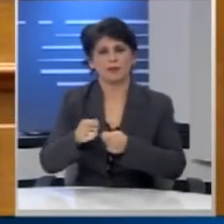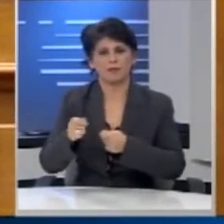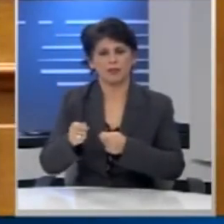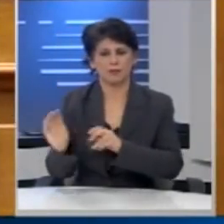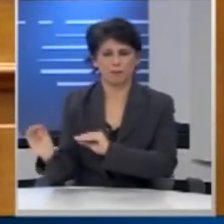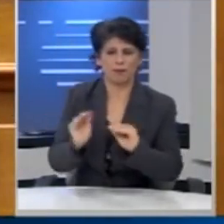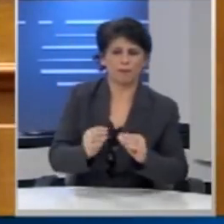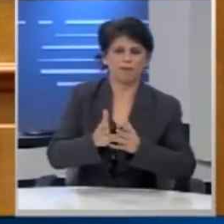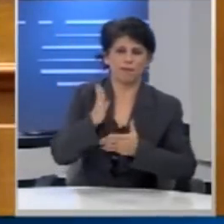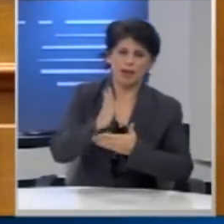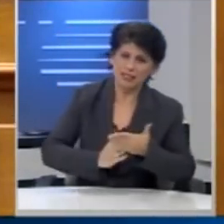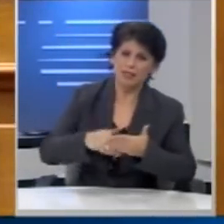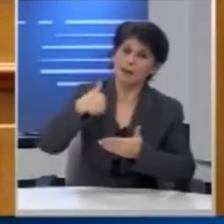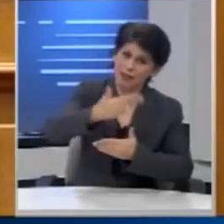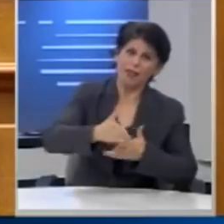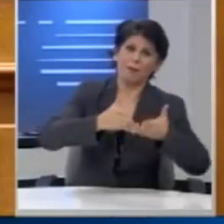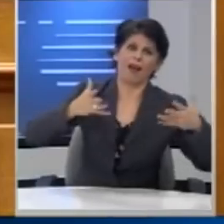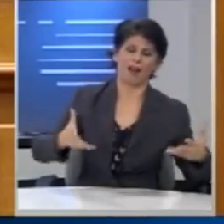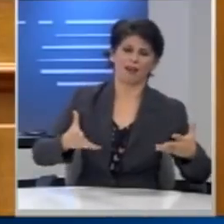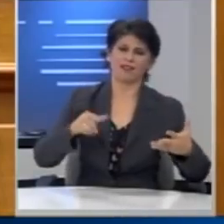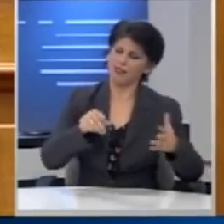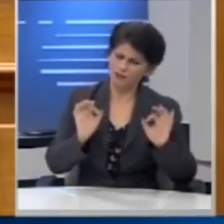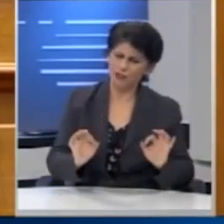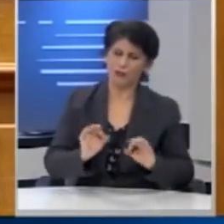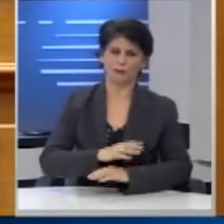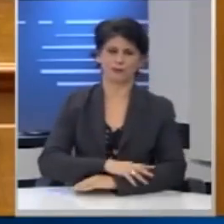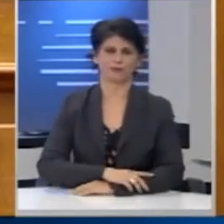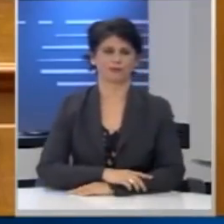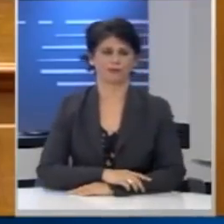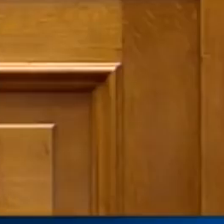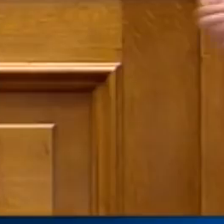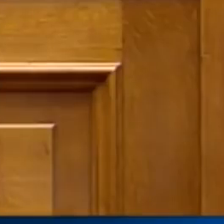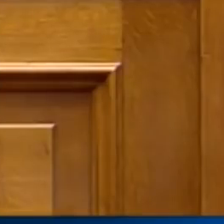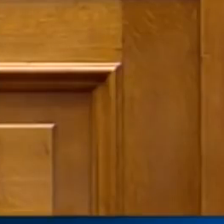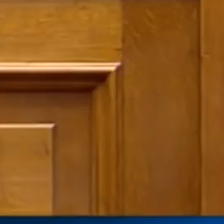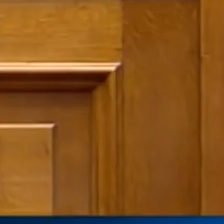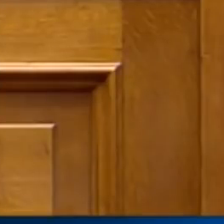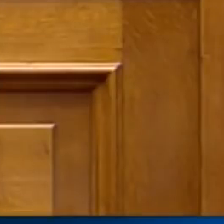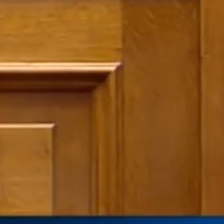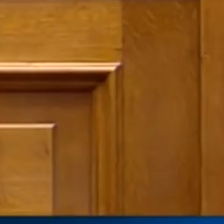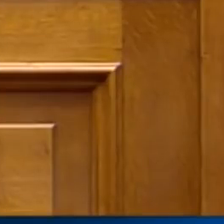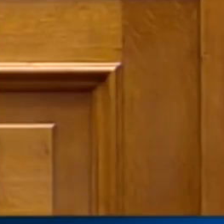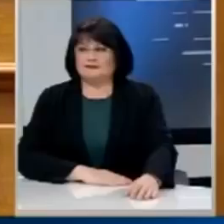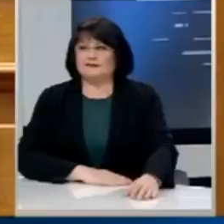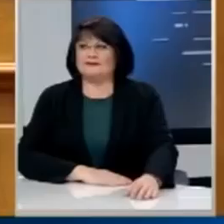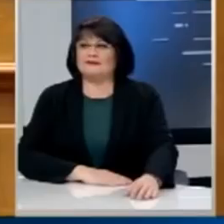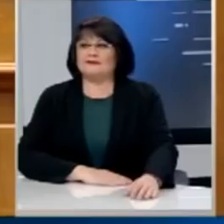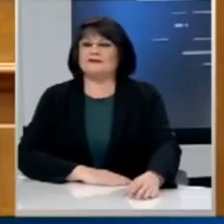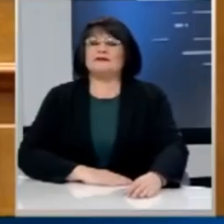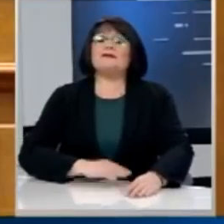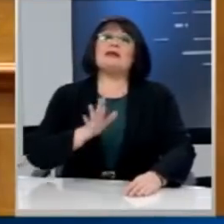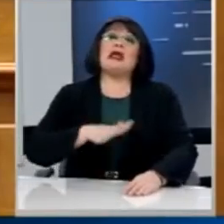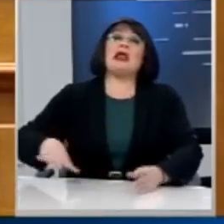να γίνουν μεσαίες και μετά να γίνουν μεγάλες. Έτσι δεν είναι? Η χώρα χρειάζεται πολλές καινοτόμες επιχειρήσεις. Δεν θέλουμε επιχειρήσεις να μπαίνουν πάντα